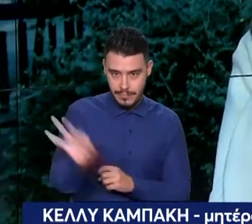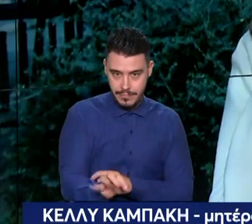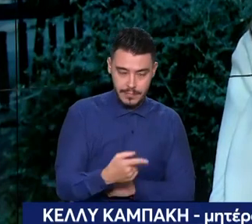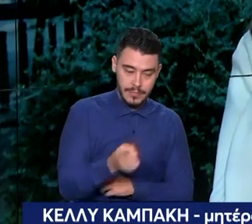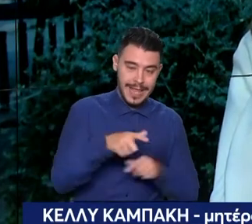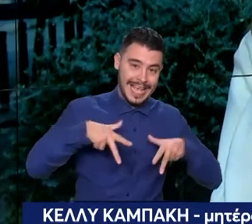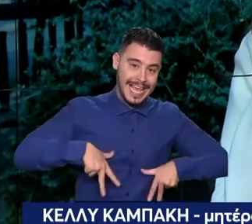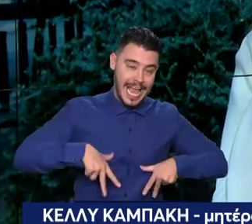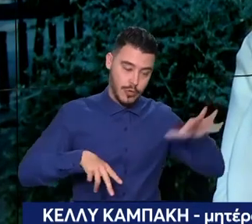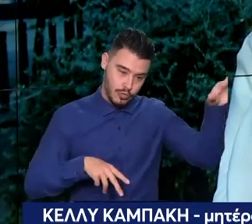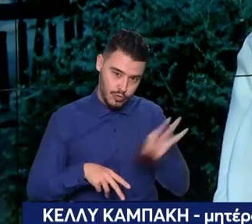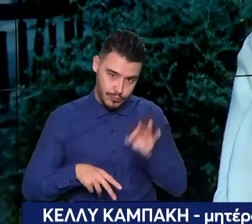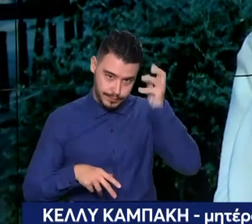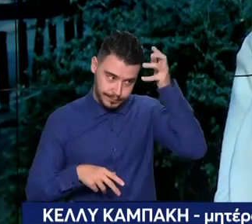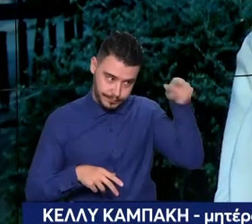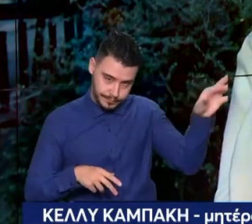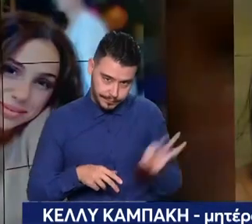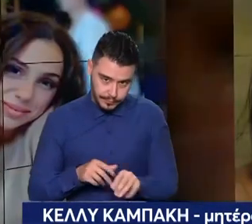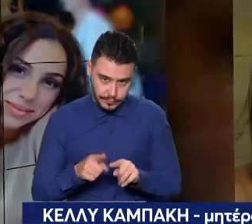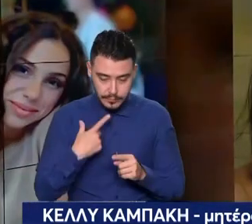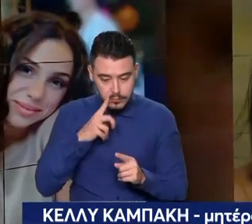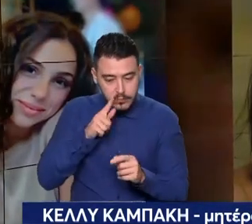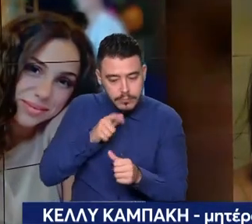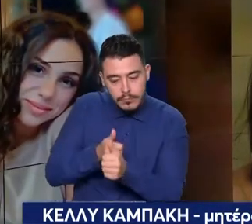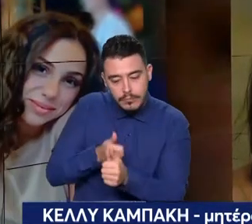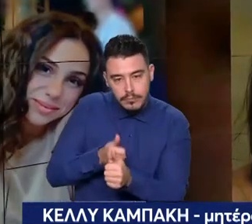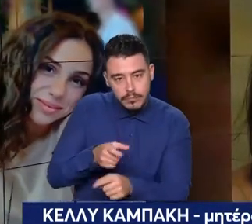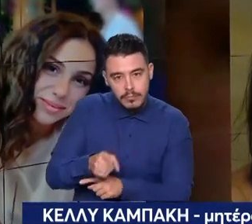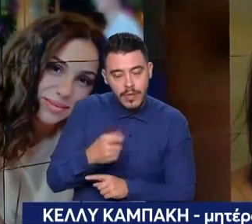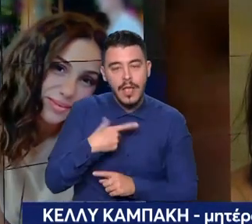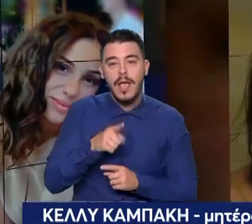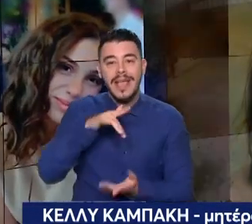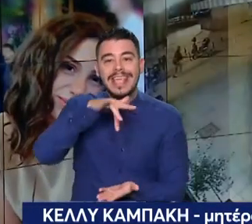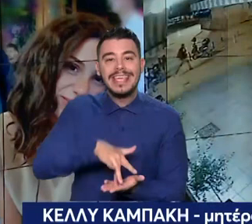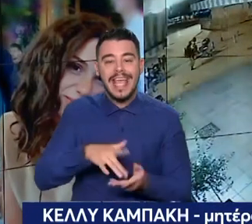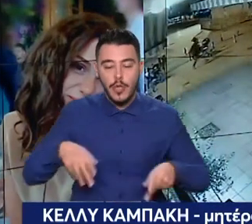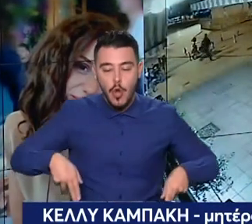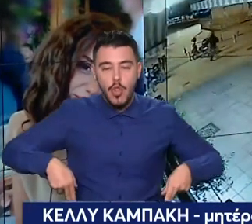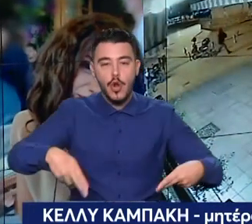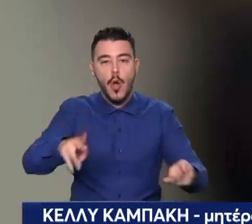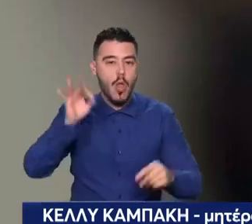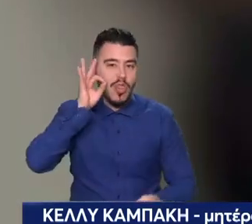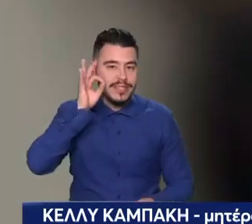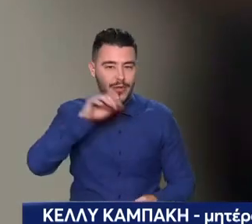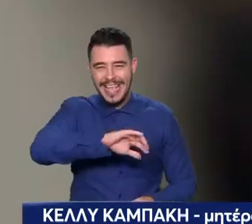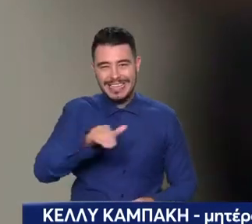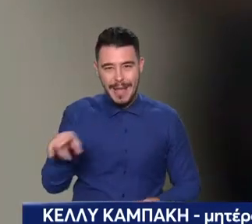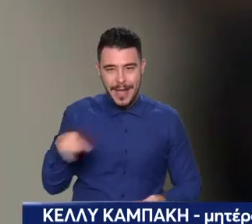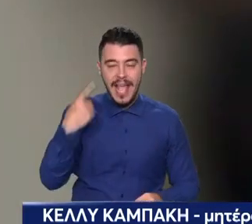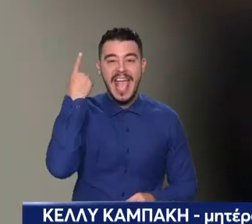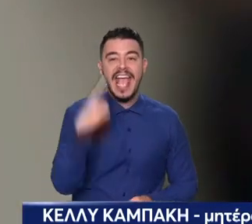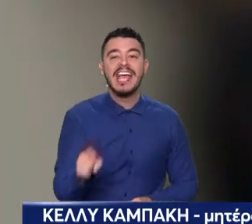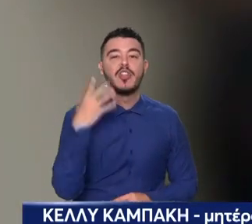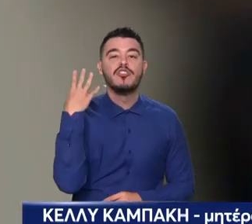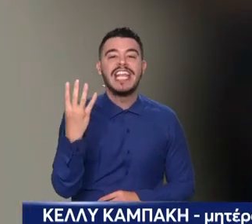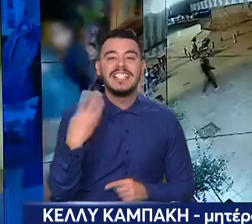στο κέντρο της Θεσσαλονίκης με 104 χιλιόμετρα. Έτσι, για να καταλάβουμε γιατί μιλάμε. Ακριβώς. Τώρα, κυρία Καμπάκη, και